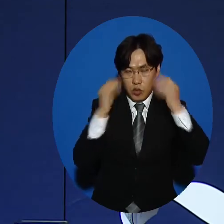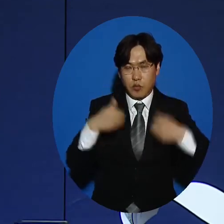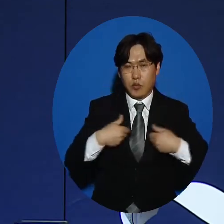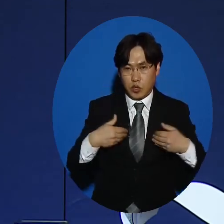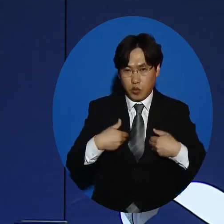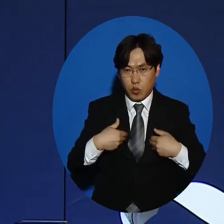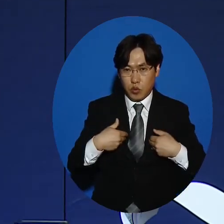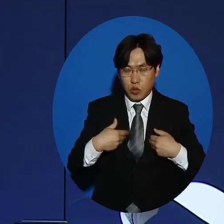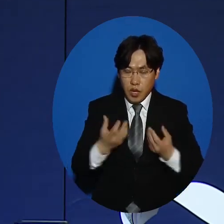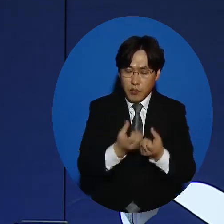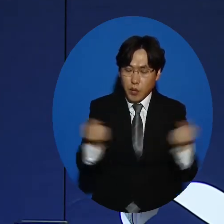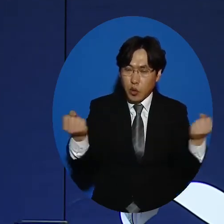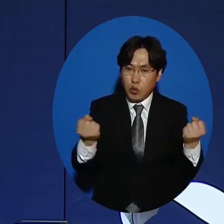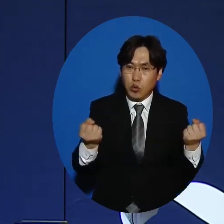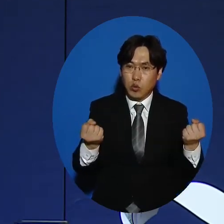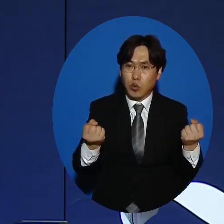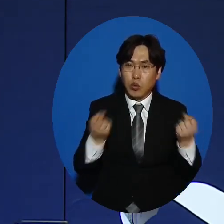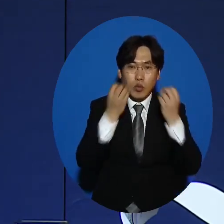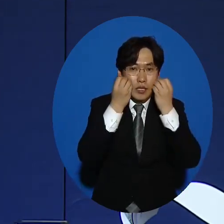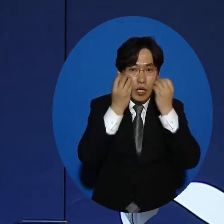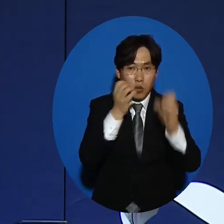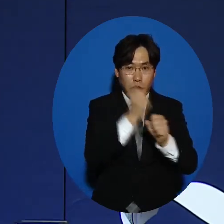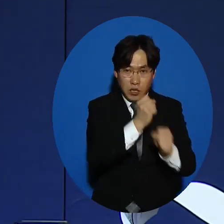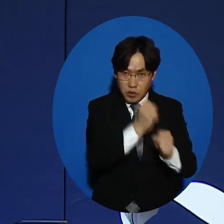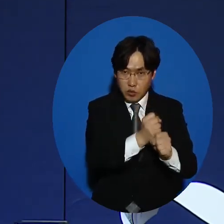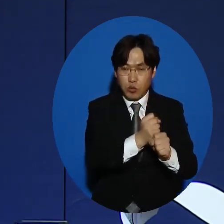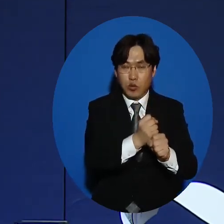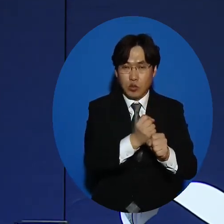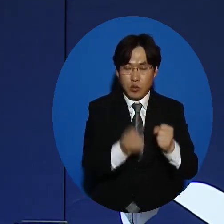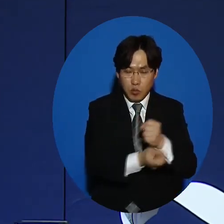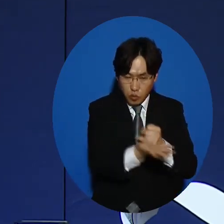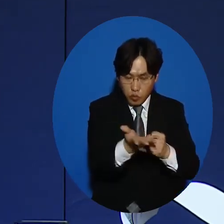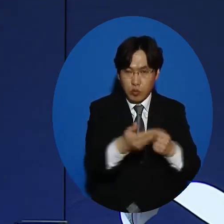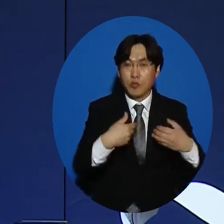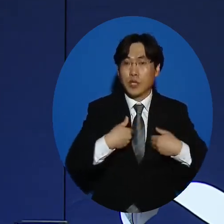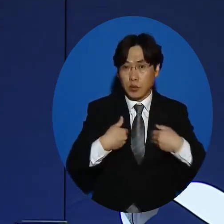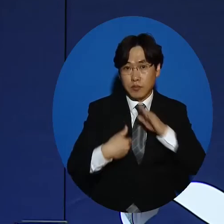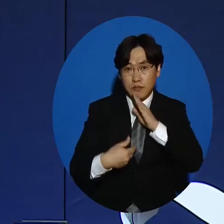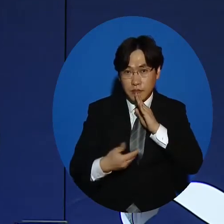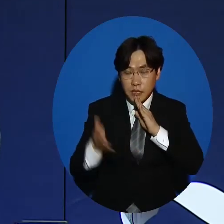것처럼 별도의 내용들을 개발하고 또 보급할 필요도 있겠지만,